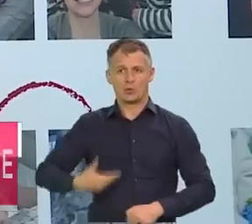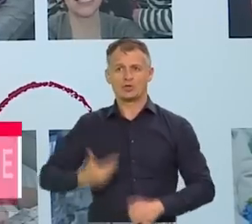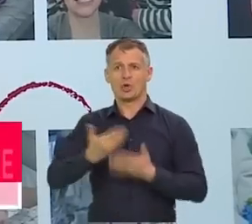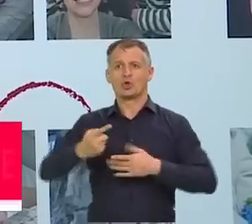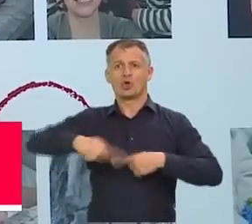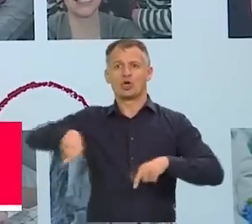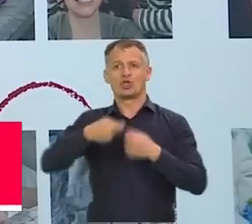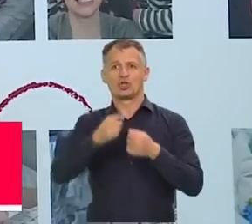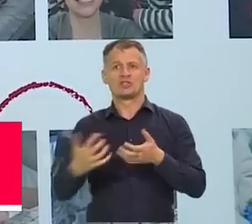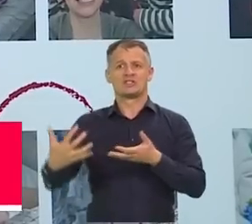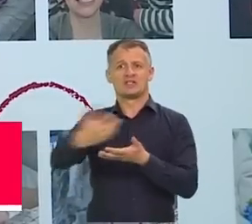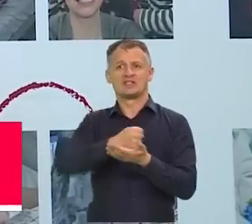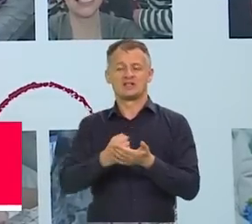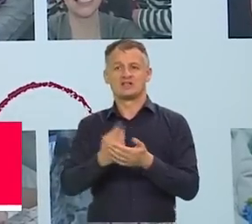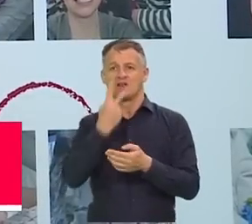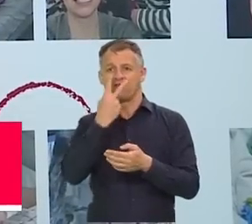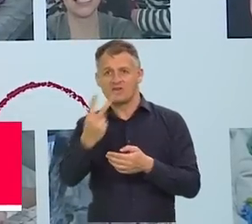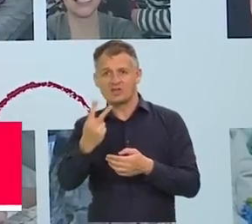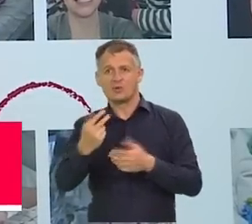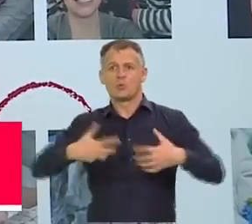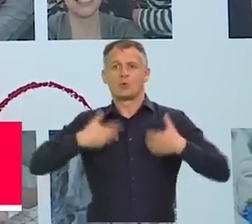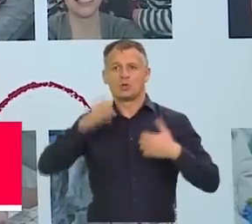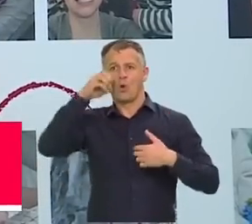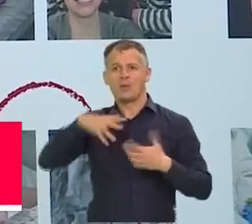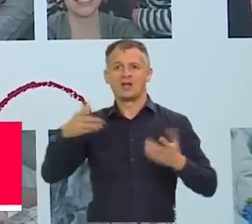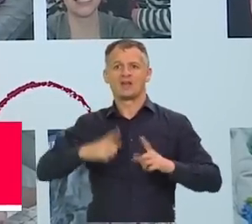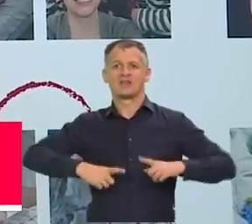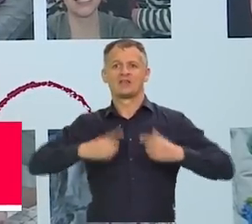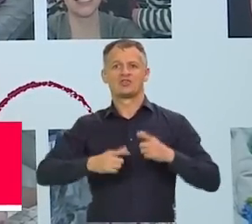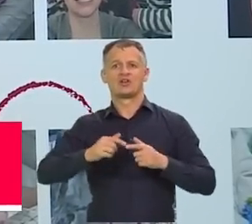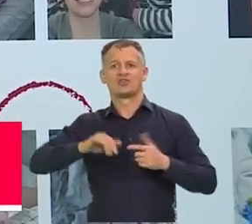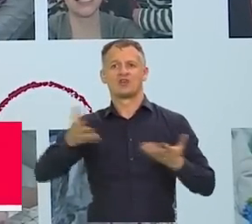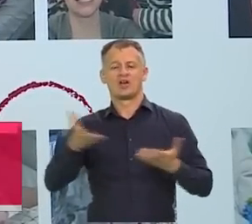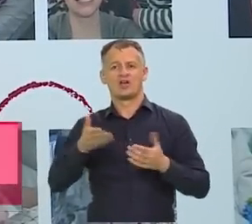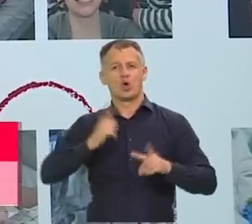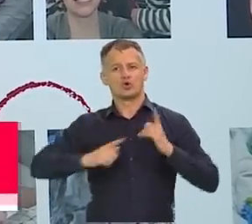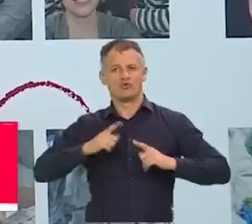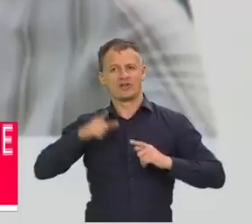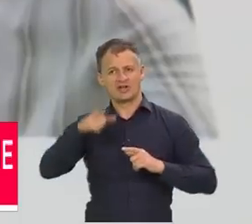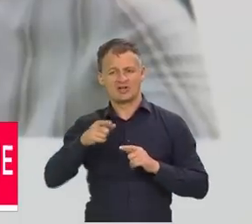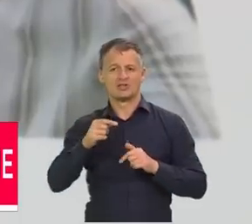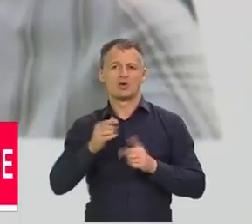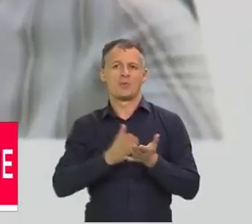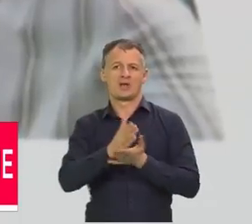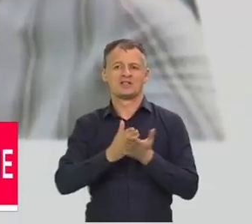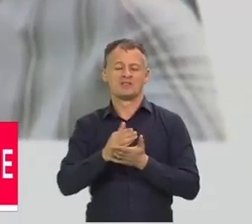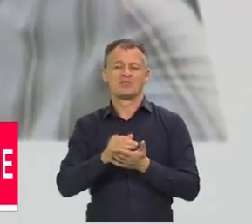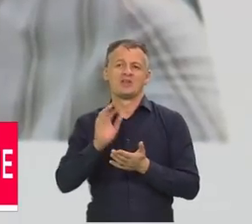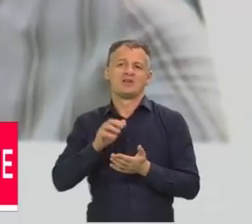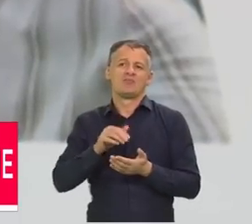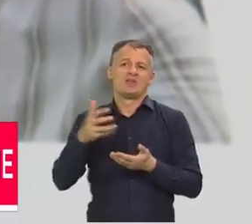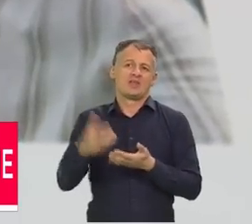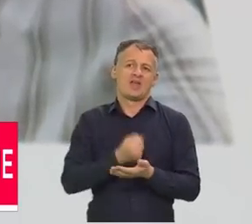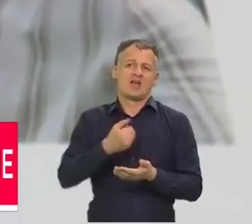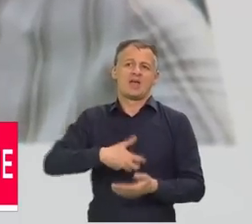ne vedem și să ne bucurăm de oamenii care trăiesc și care au trecut printr-o astfel de procedură. Te cuprinde emoția.